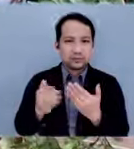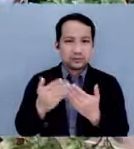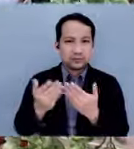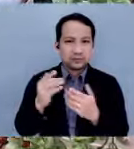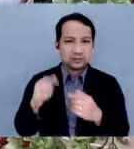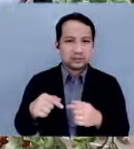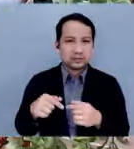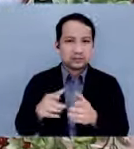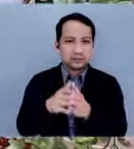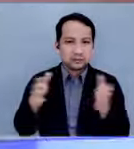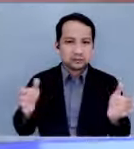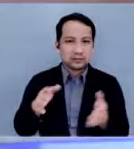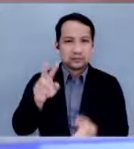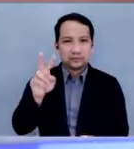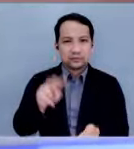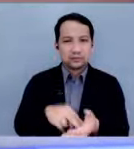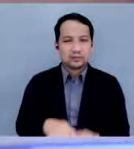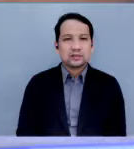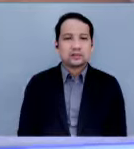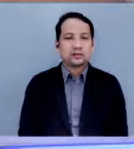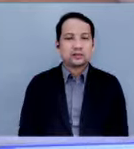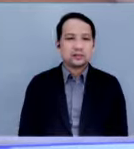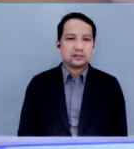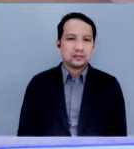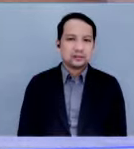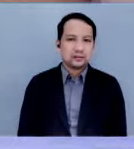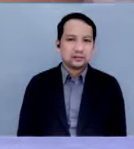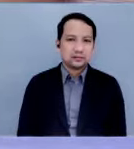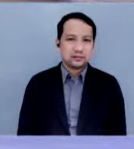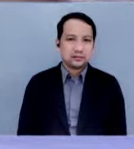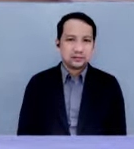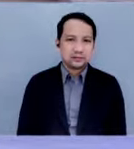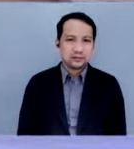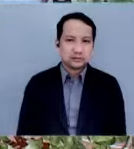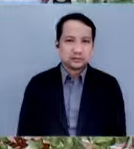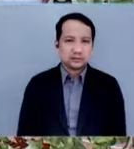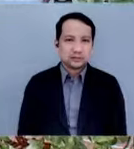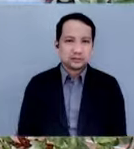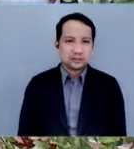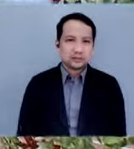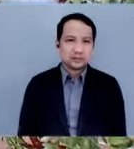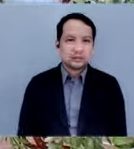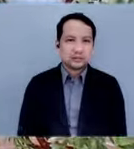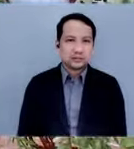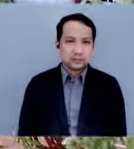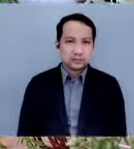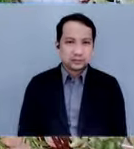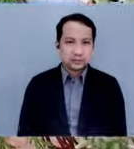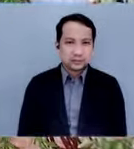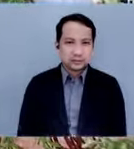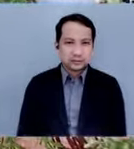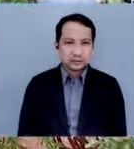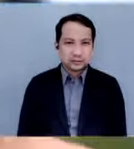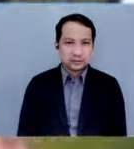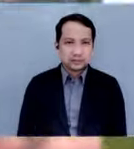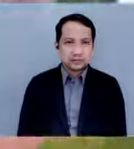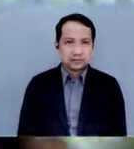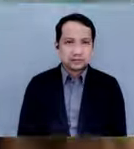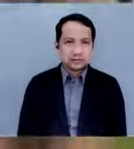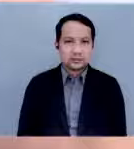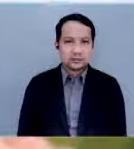malaki, 2,000 pesos. Ayan. Kita ko pa yung isang crinoshe mo. Mahilig si Ma'am sa bandana. May pang plantito-plantita pa siya dito. Di